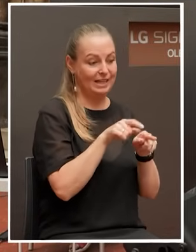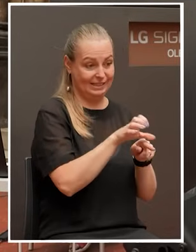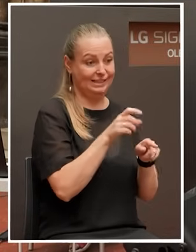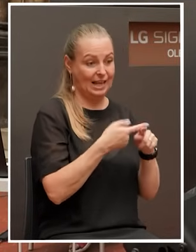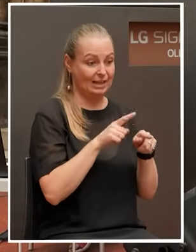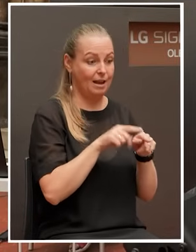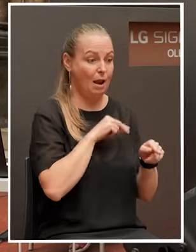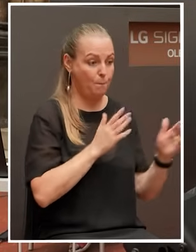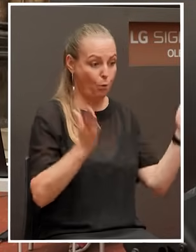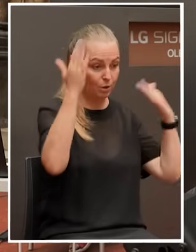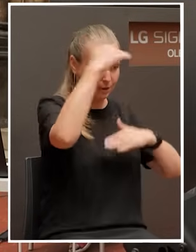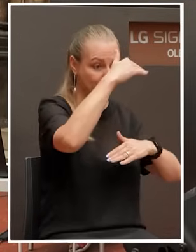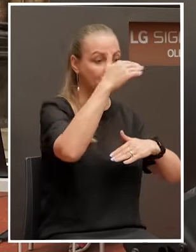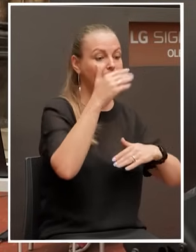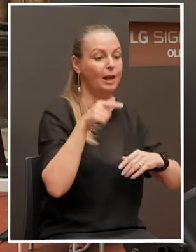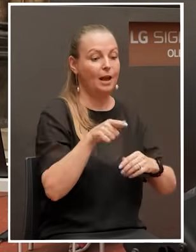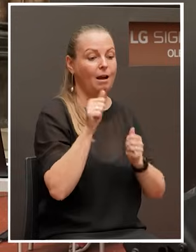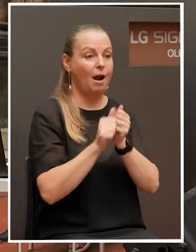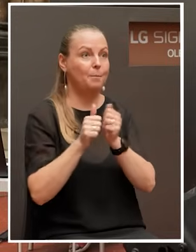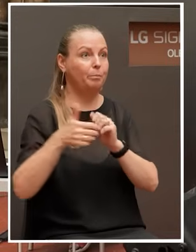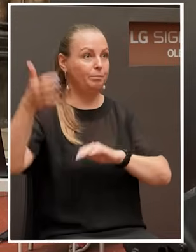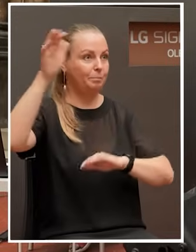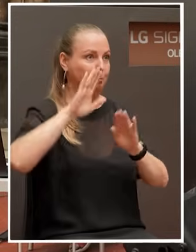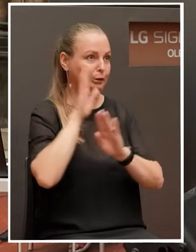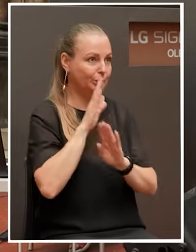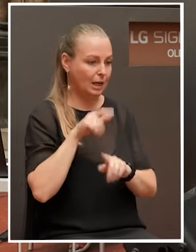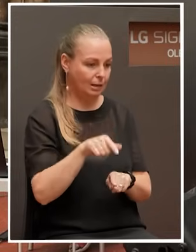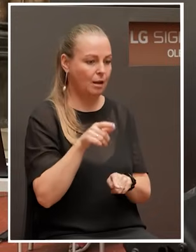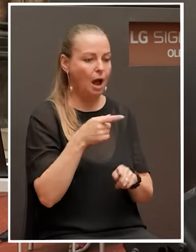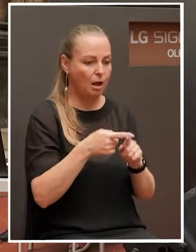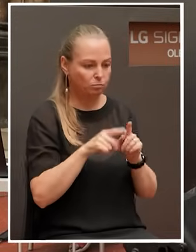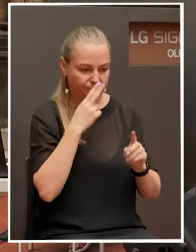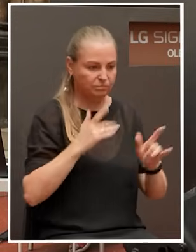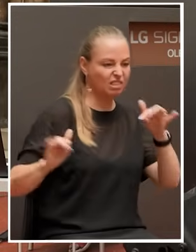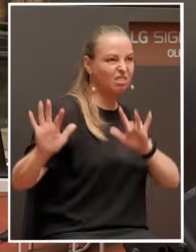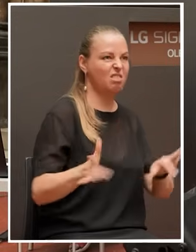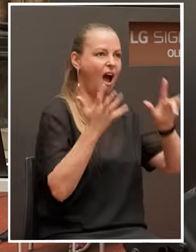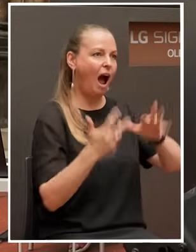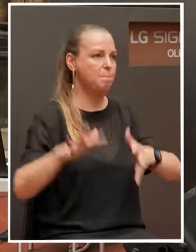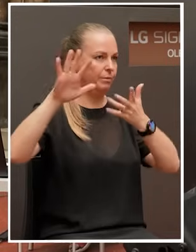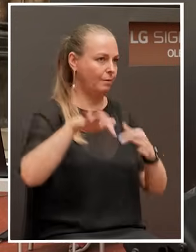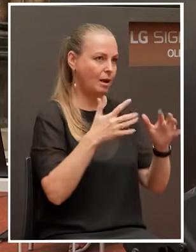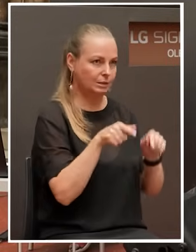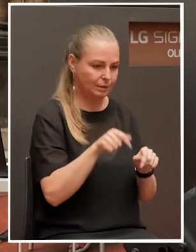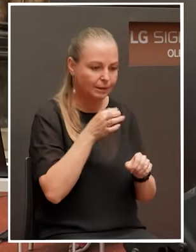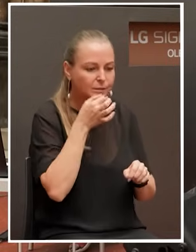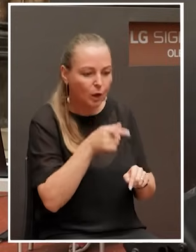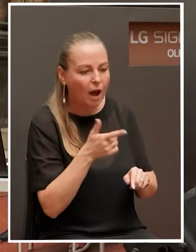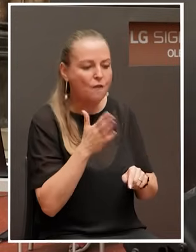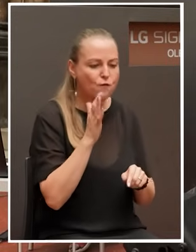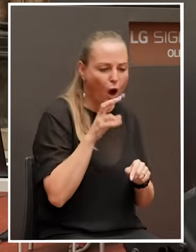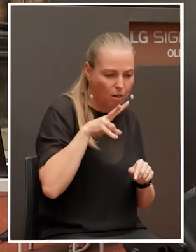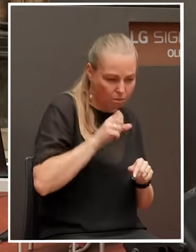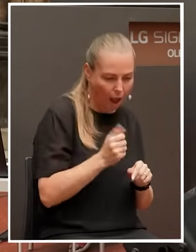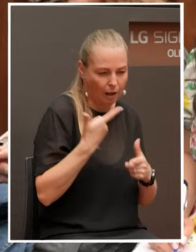вещами наш же пейзаж скалы Белиль – это сплошная динамика. Здесь сразу и не скажешь, где волна, а где